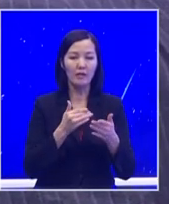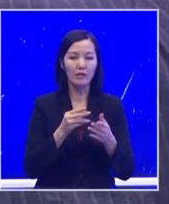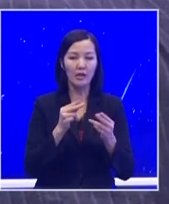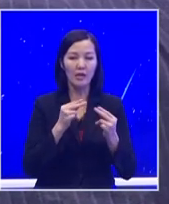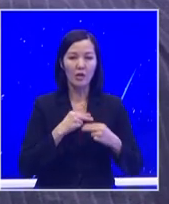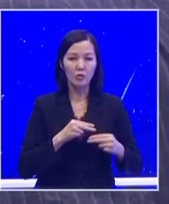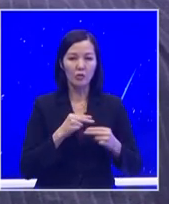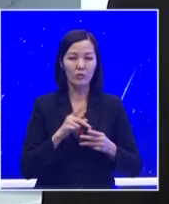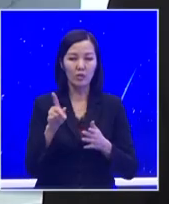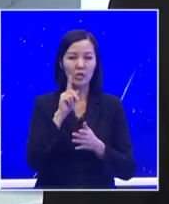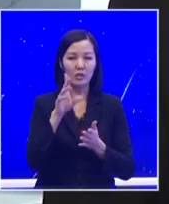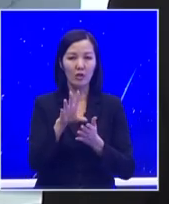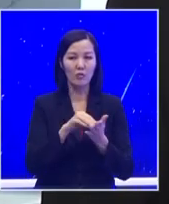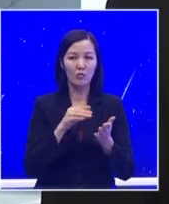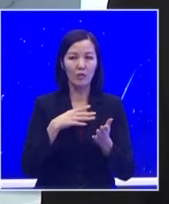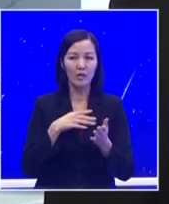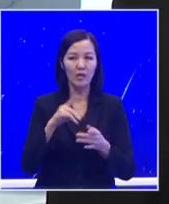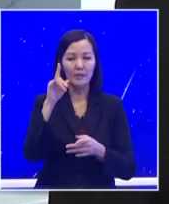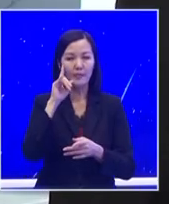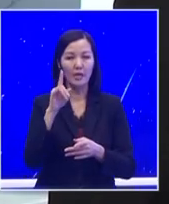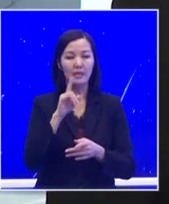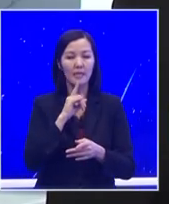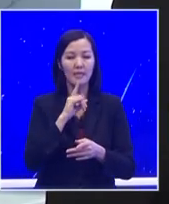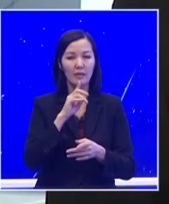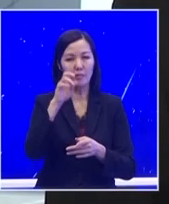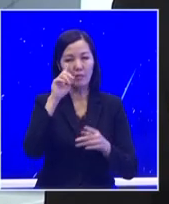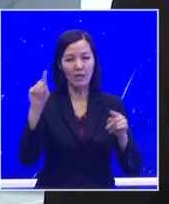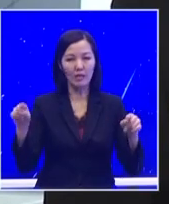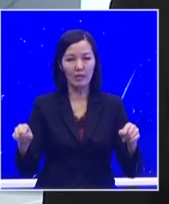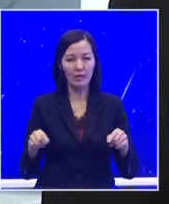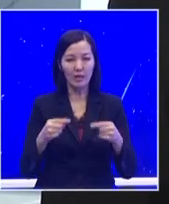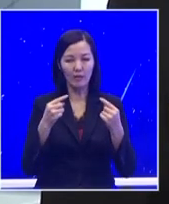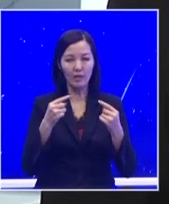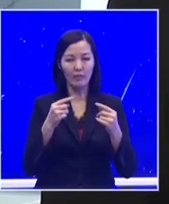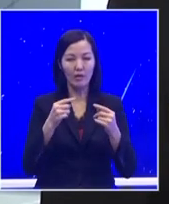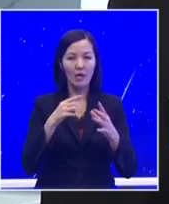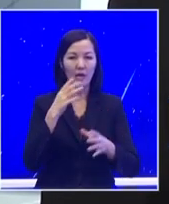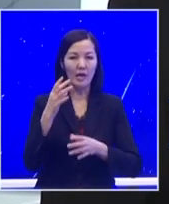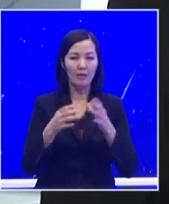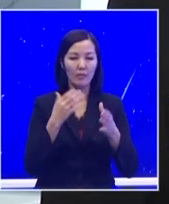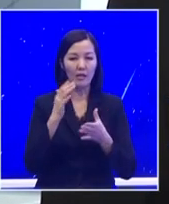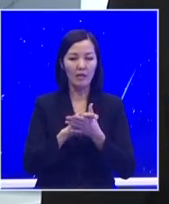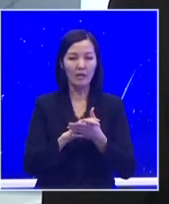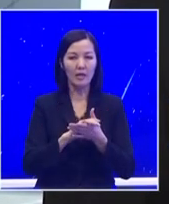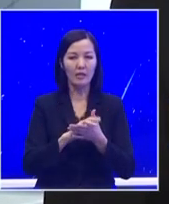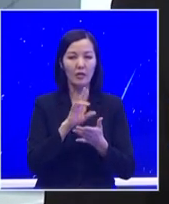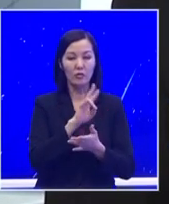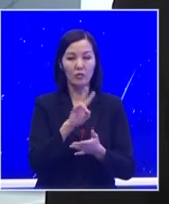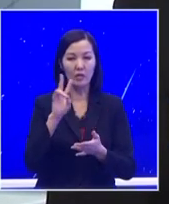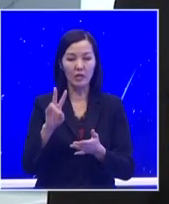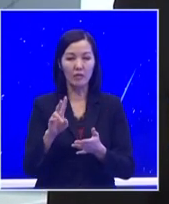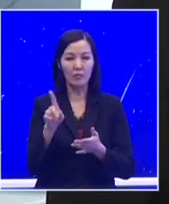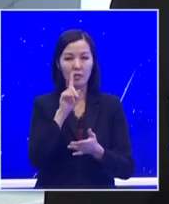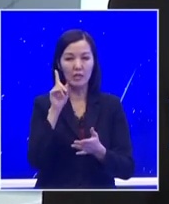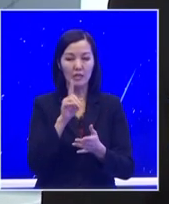буынға үлгі өнеге. Қазақстан мемлекетін тік тұрғызып, бүкіл әлемге танытқан біздің елбасымыз, сондықтан да бүкіл жастар болып,